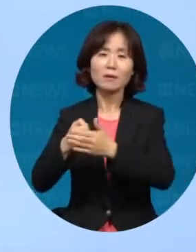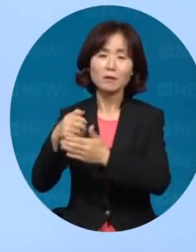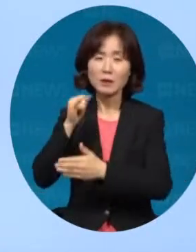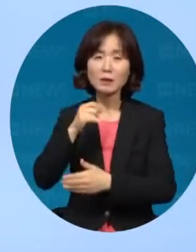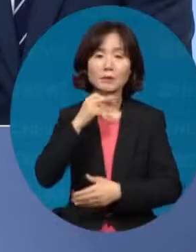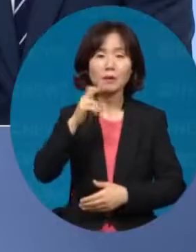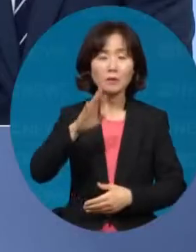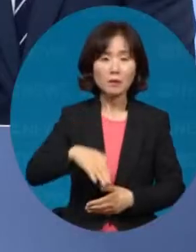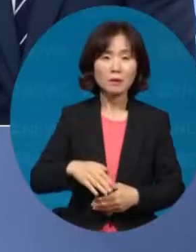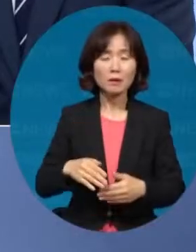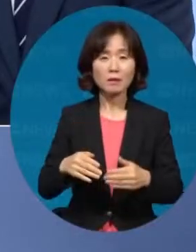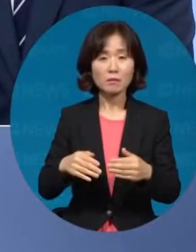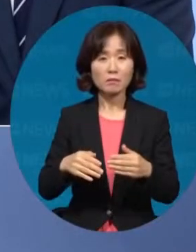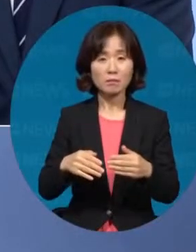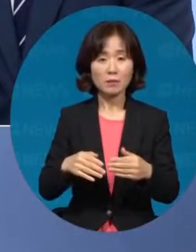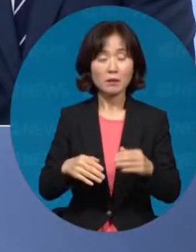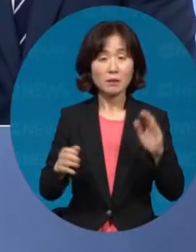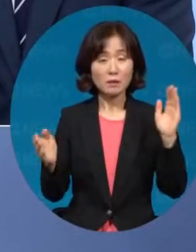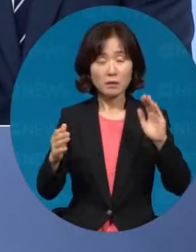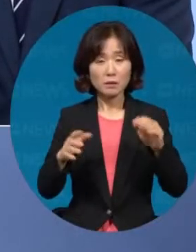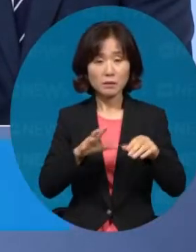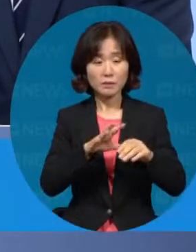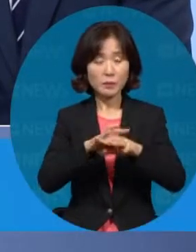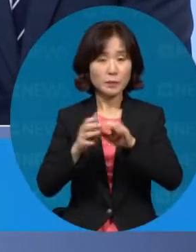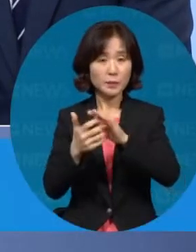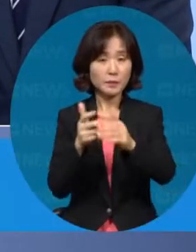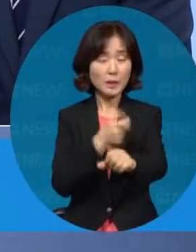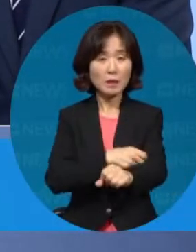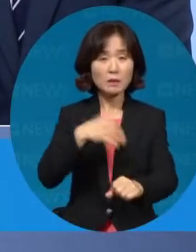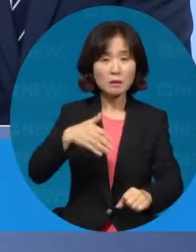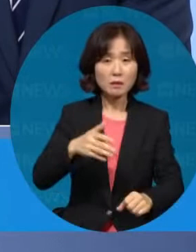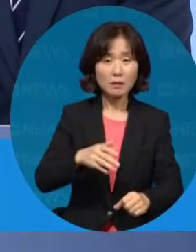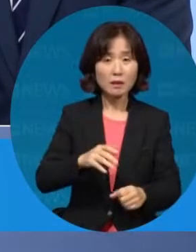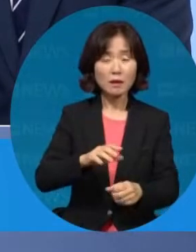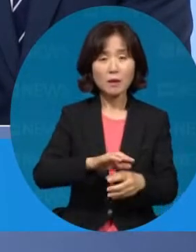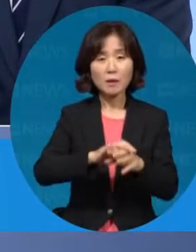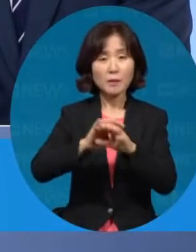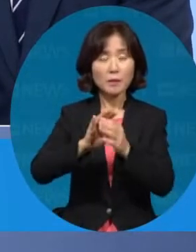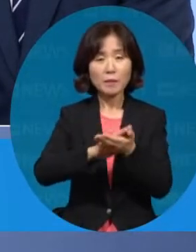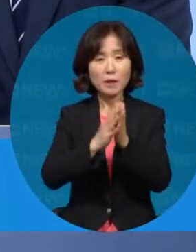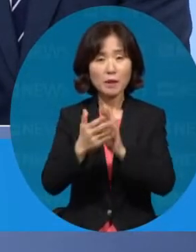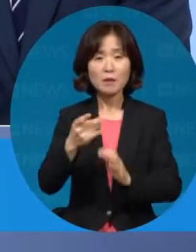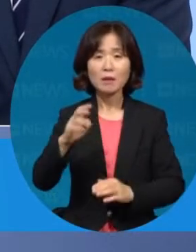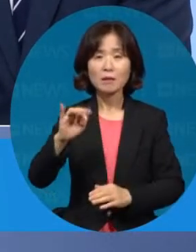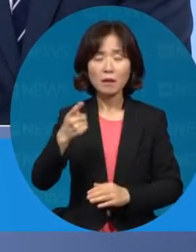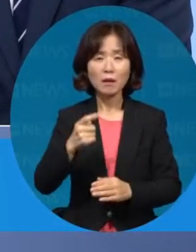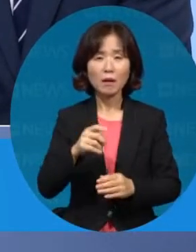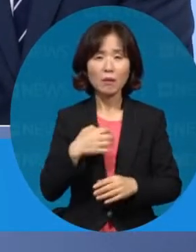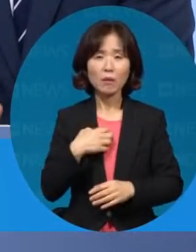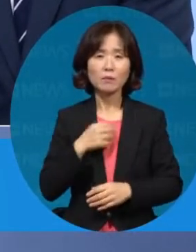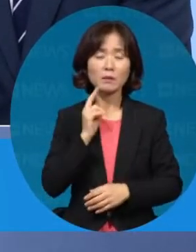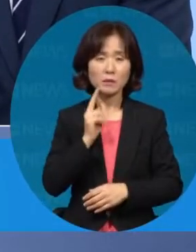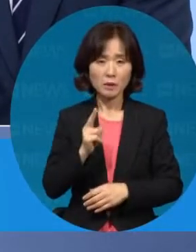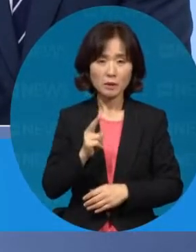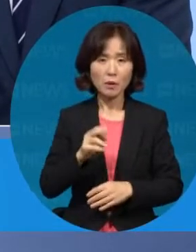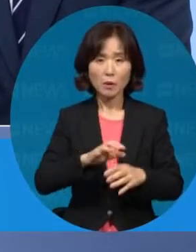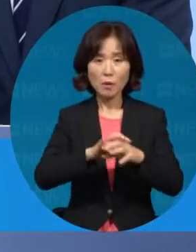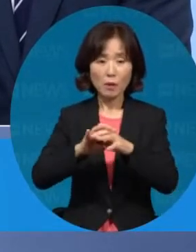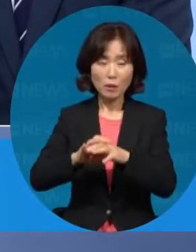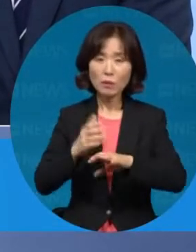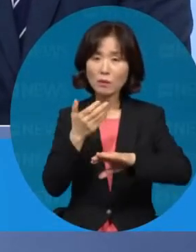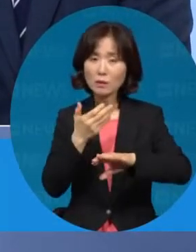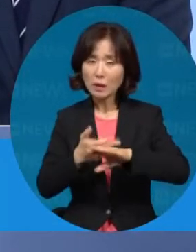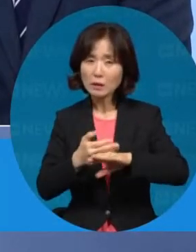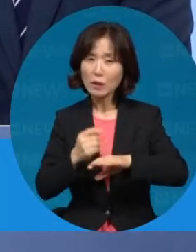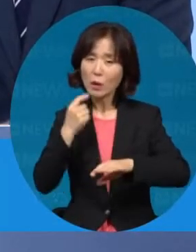대한 백신 접종이 이뤄지지 않고 있는 상황에서 델타 변이 위험성이 심각하다 는 주장과 코로나도 다른 독감의 처럼